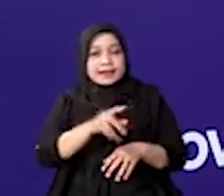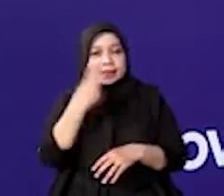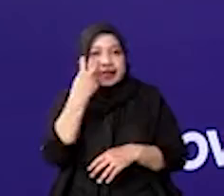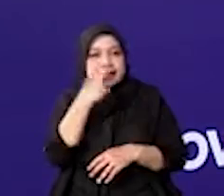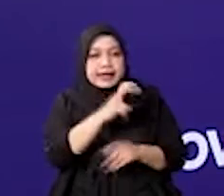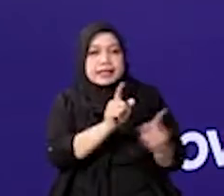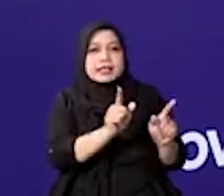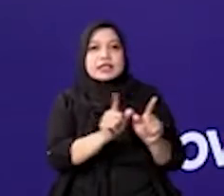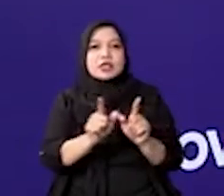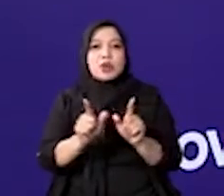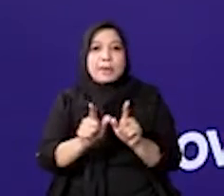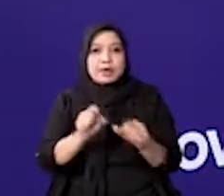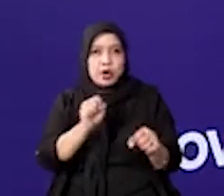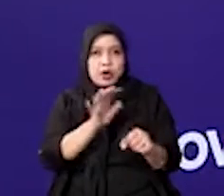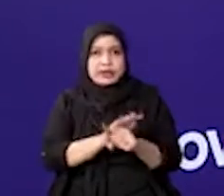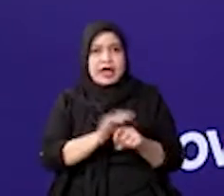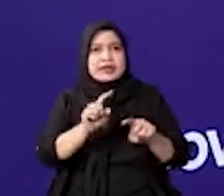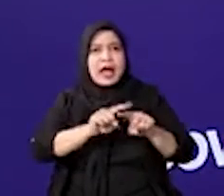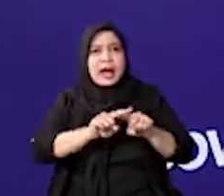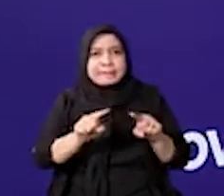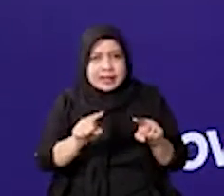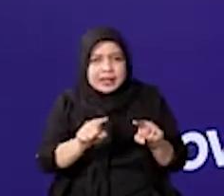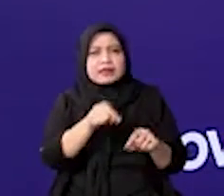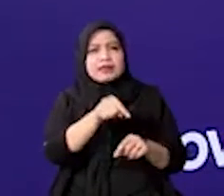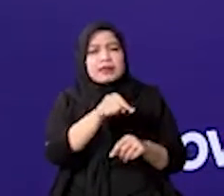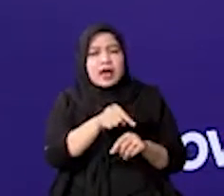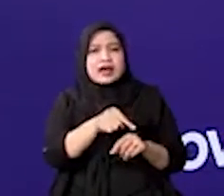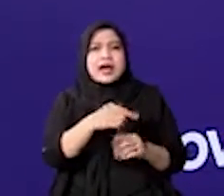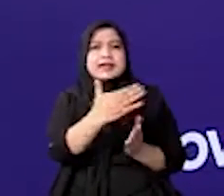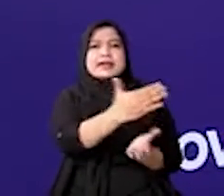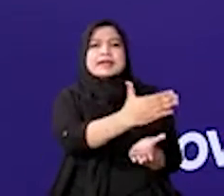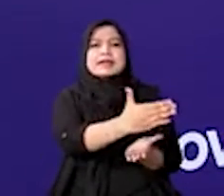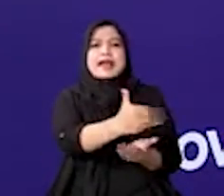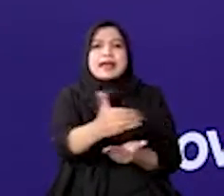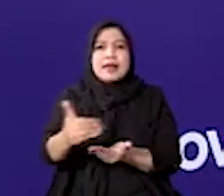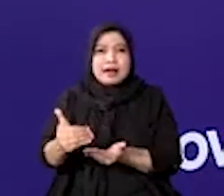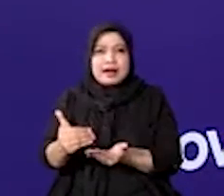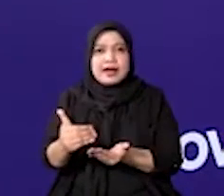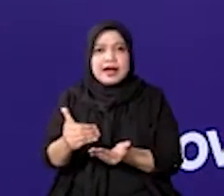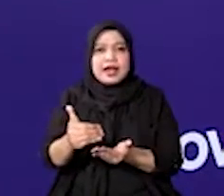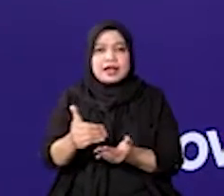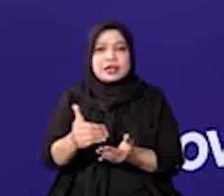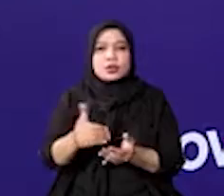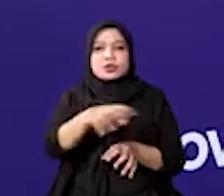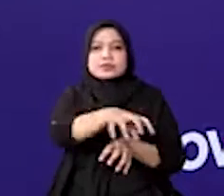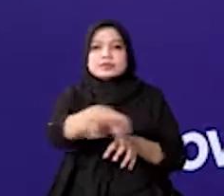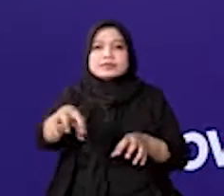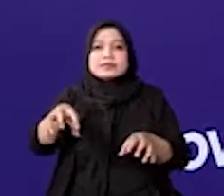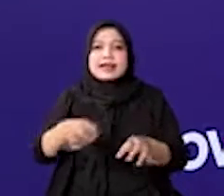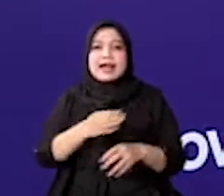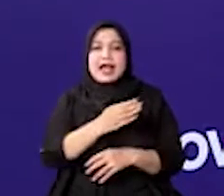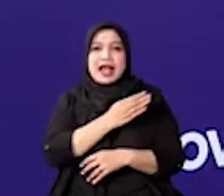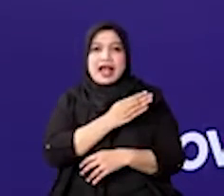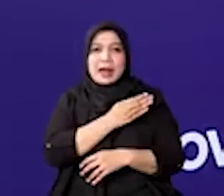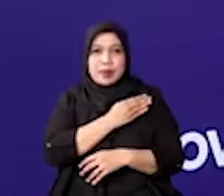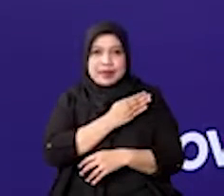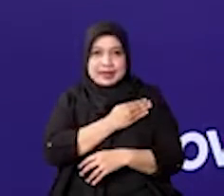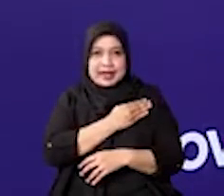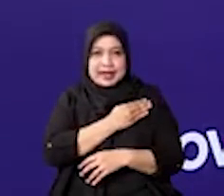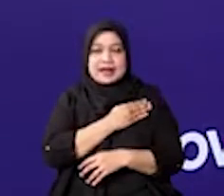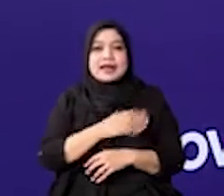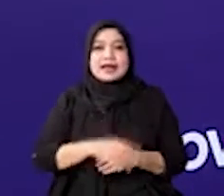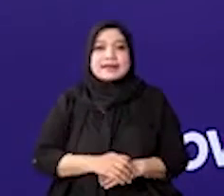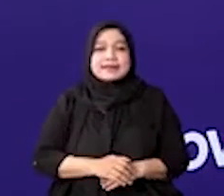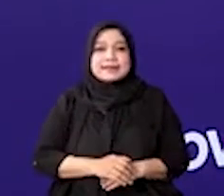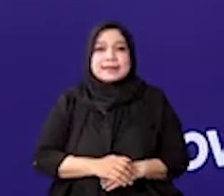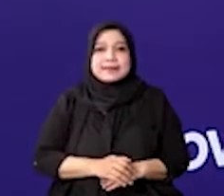per Kabupaten nah gimana caranya masyarakat tahu bahwa ee Wilayah khusus itu tempat itu misalnya atau di tingkat kalau di tingkat kabupaten